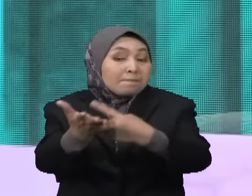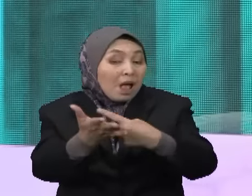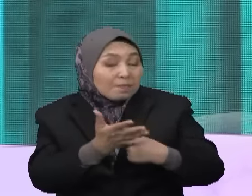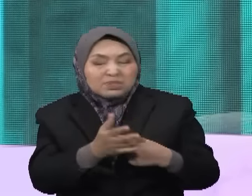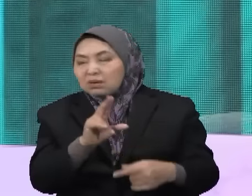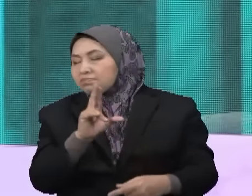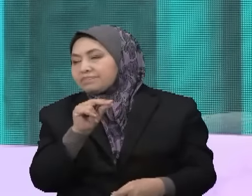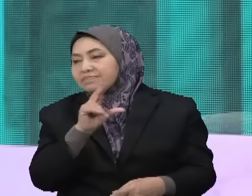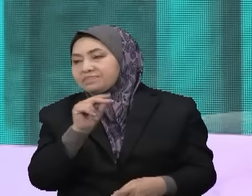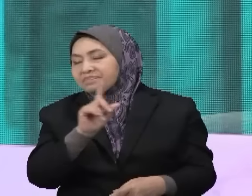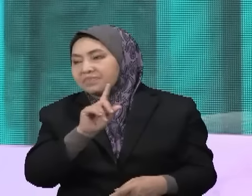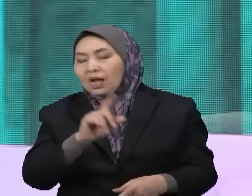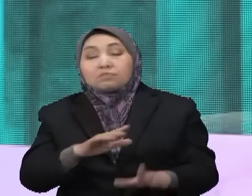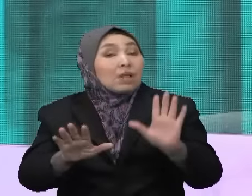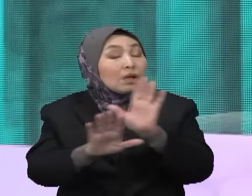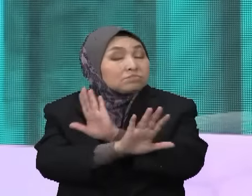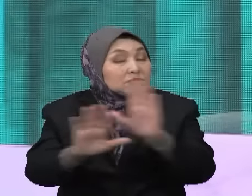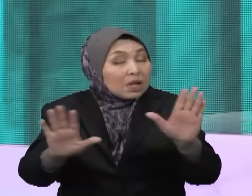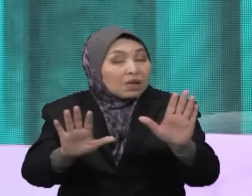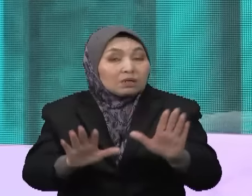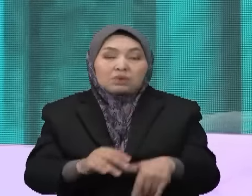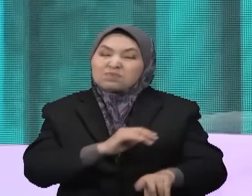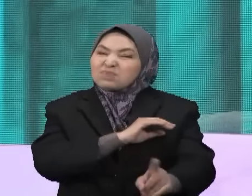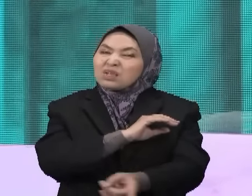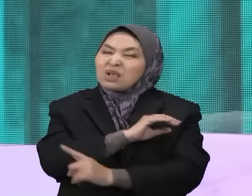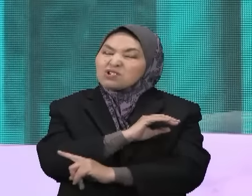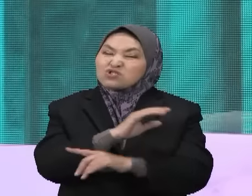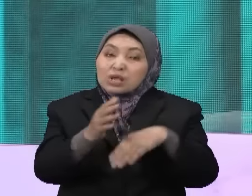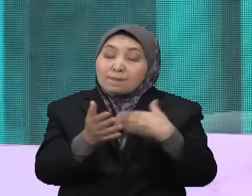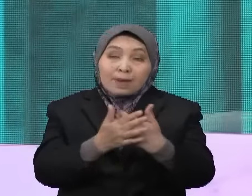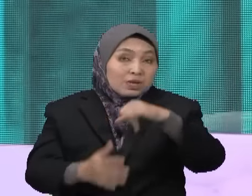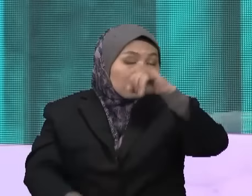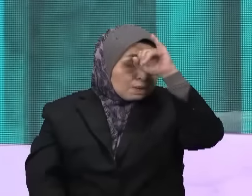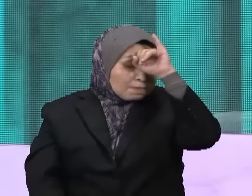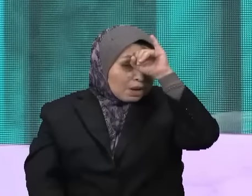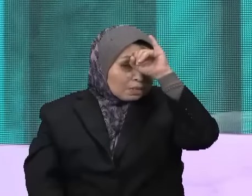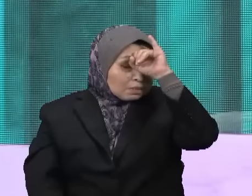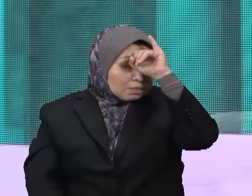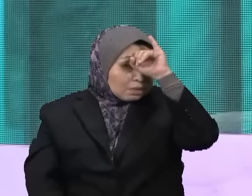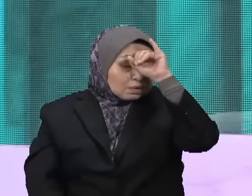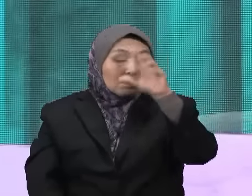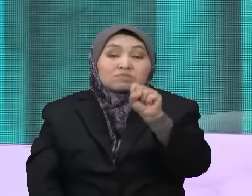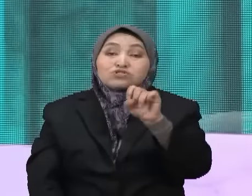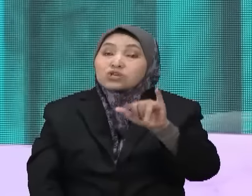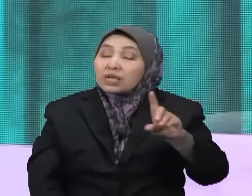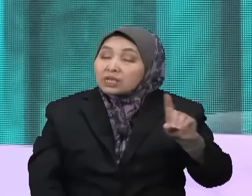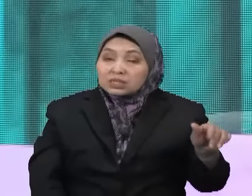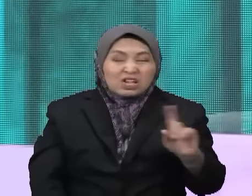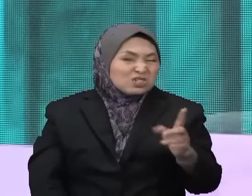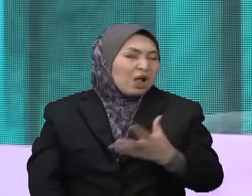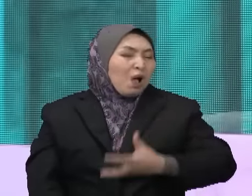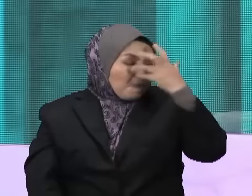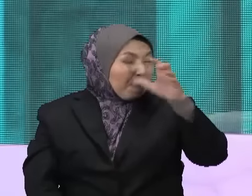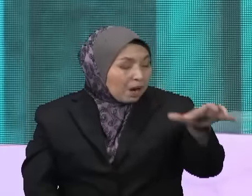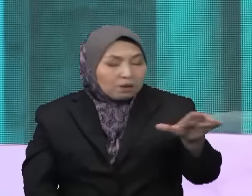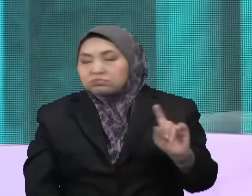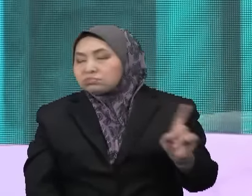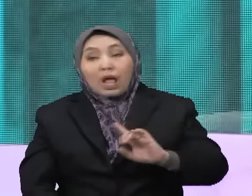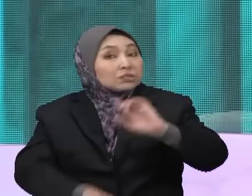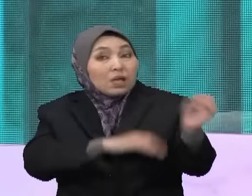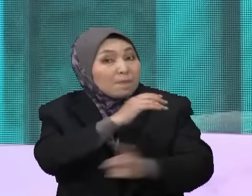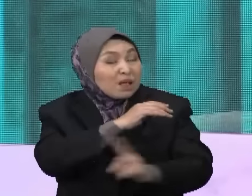mereka, dan jangan didenda. Sehingga kan Imam Imam Sa'di cakap jangan marah mereka, jangan sebat